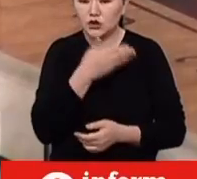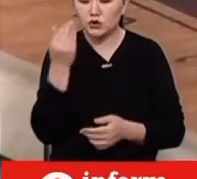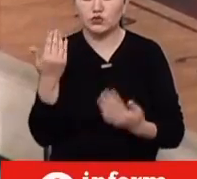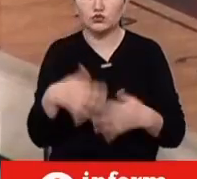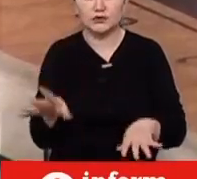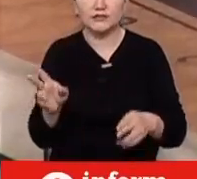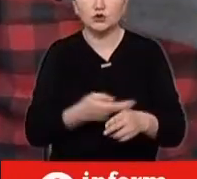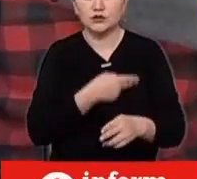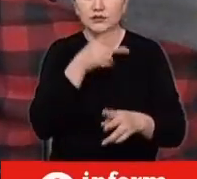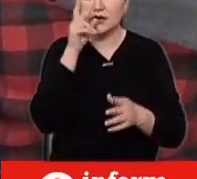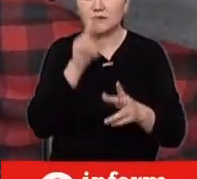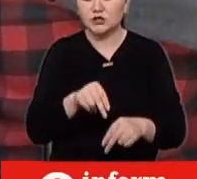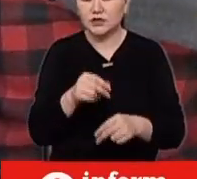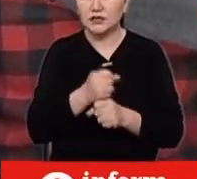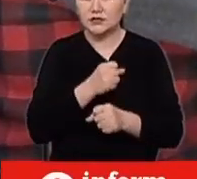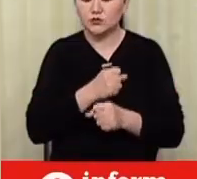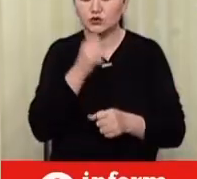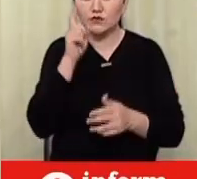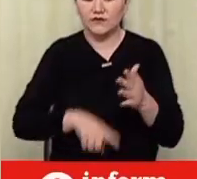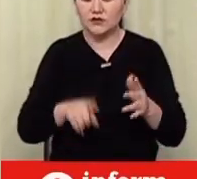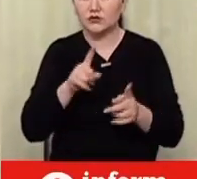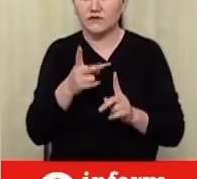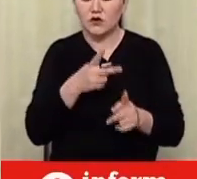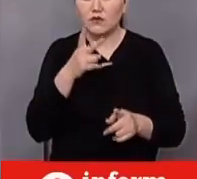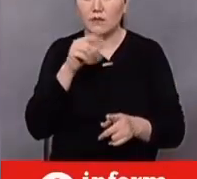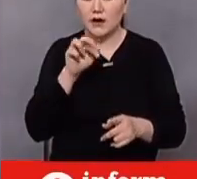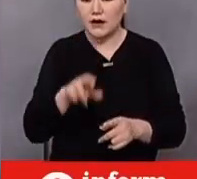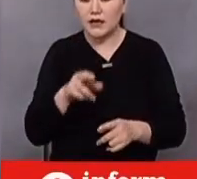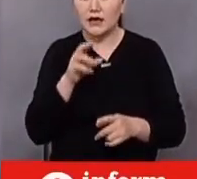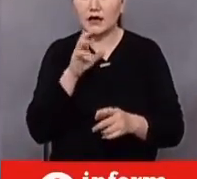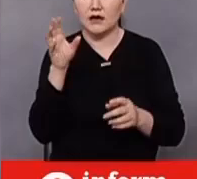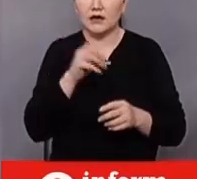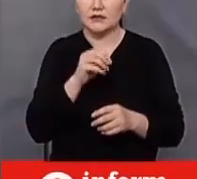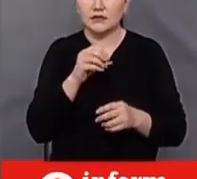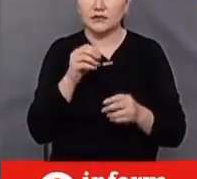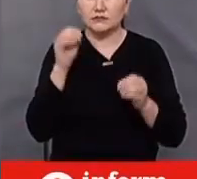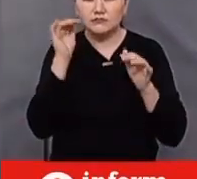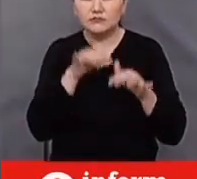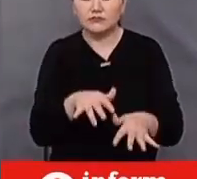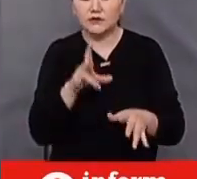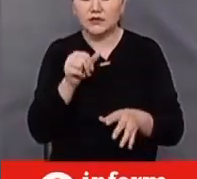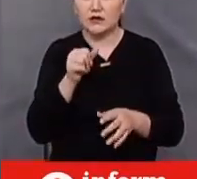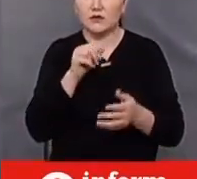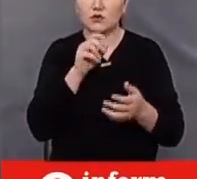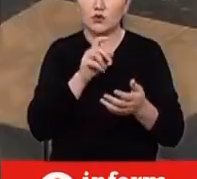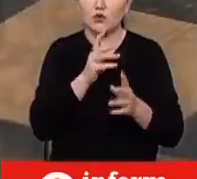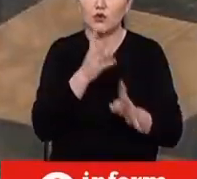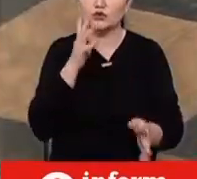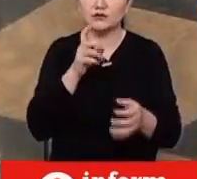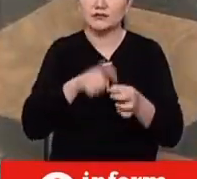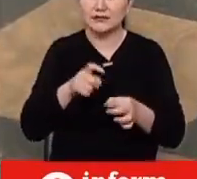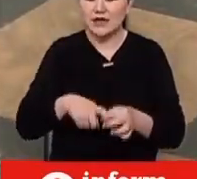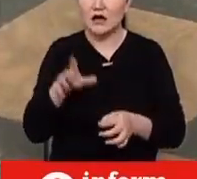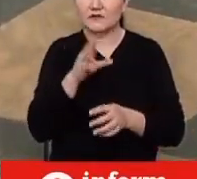исключены, уверяют они. Разработчики уверены, что 2 мая сайт не рухнет из-за наплыва родителей при постановке в очередь. А